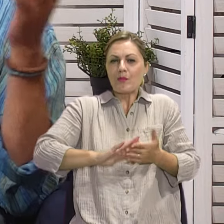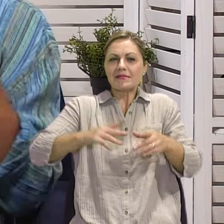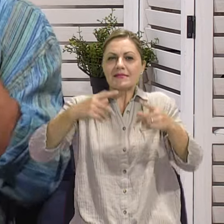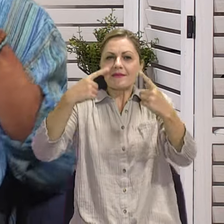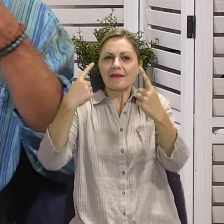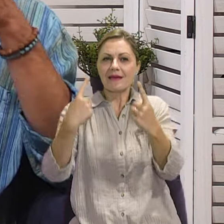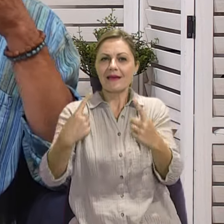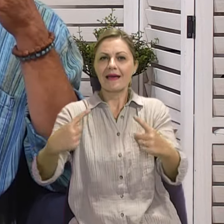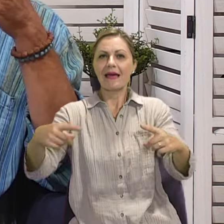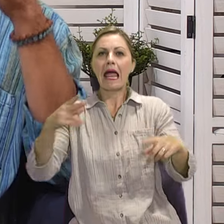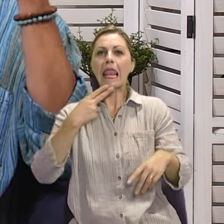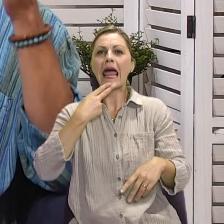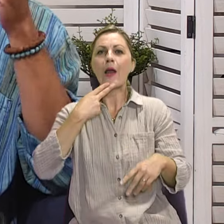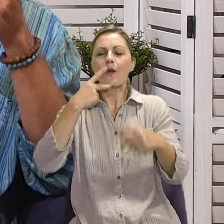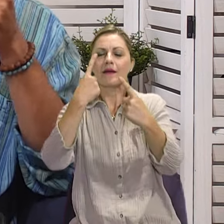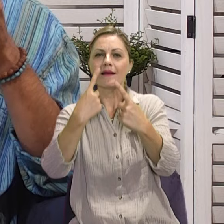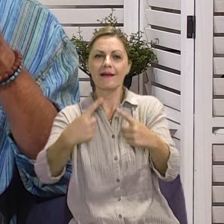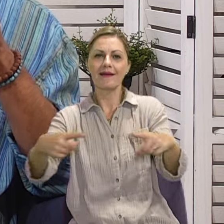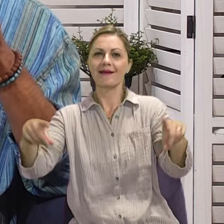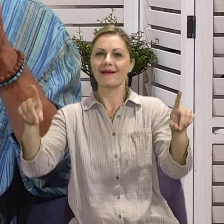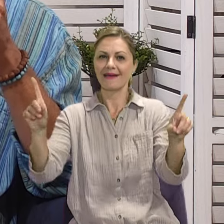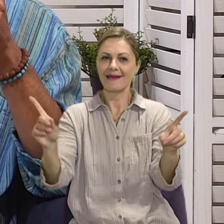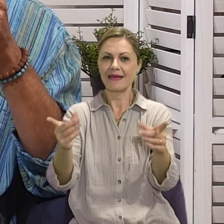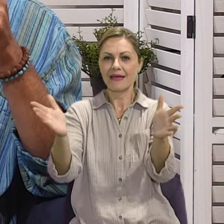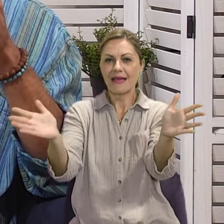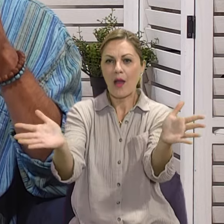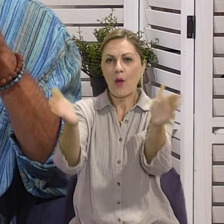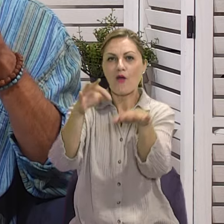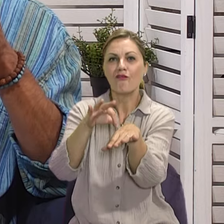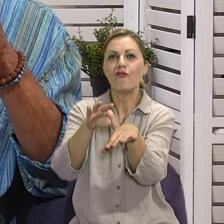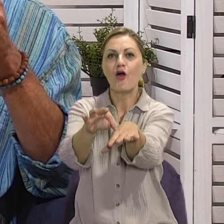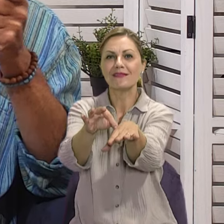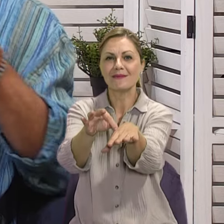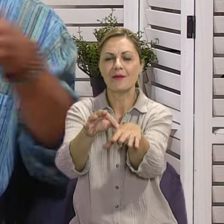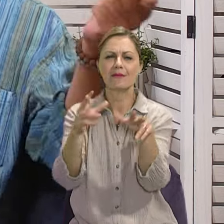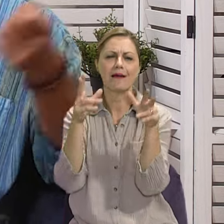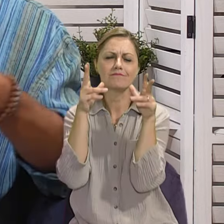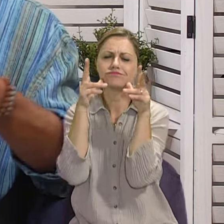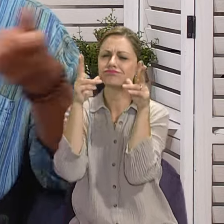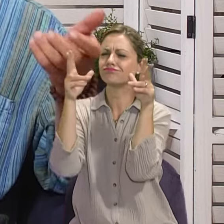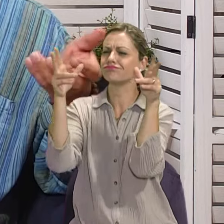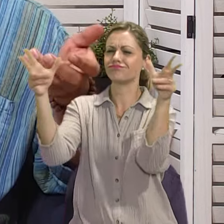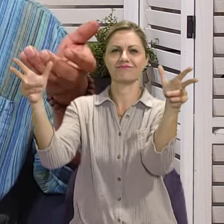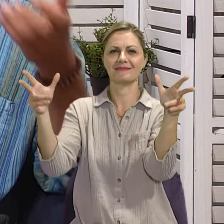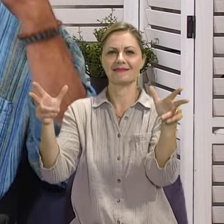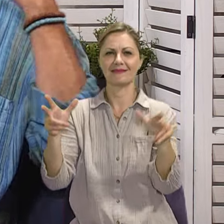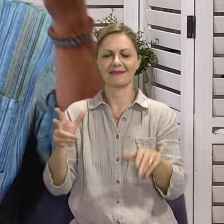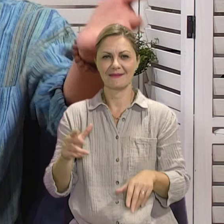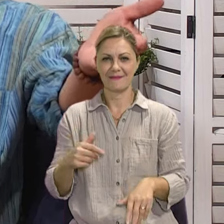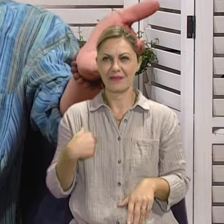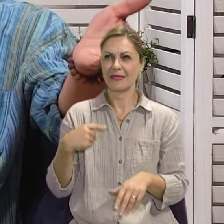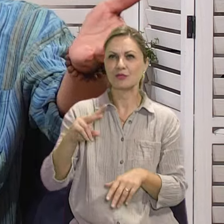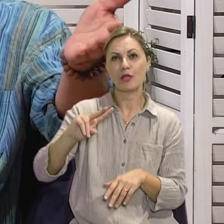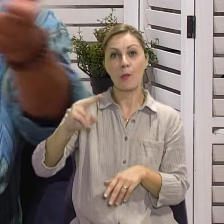Šta više, nama je davno Lorin Mazel rekao na jednom seminaru, nemojte šuškat rukama, ne